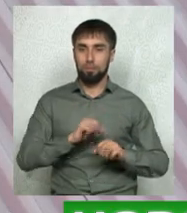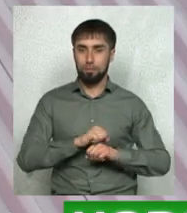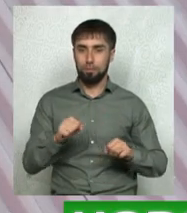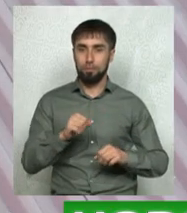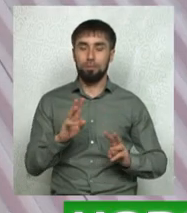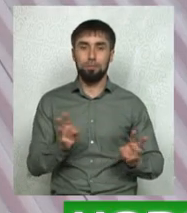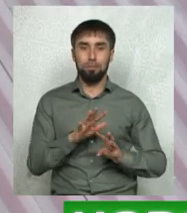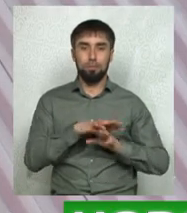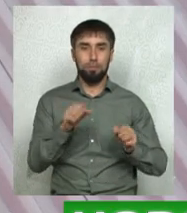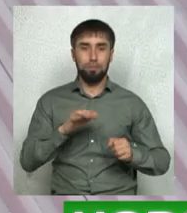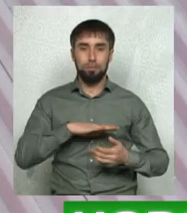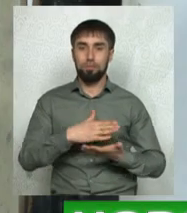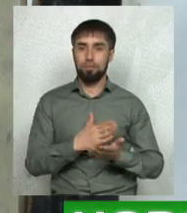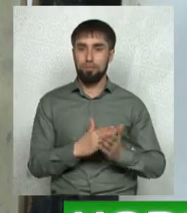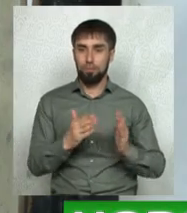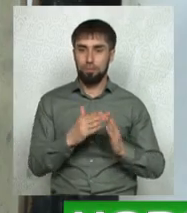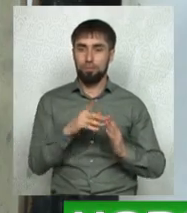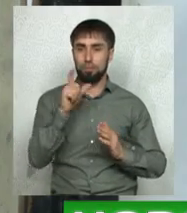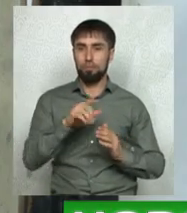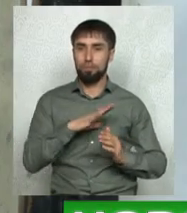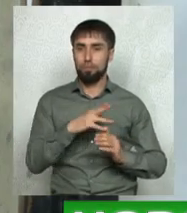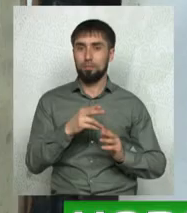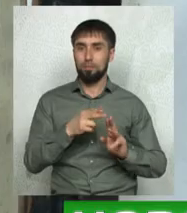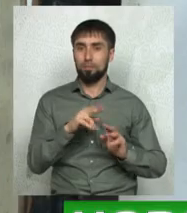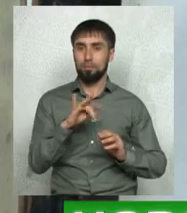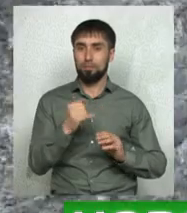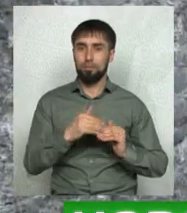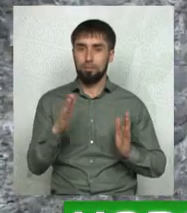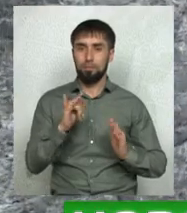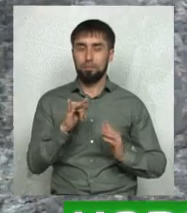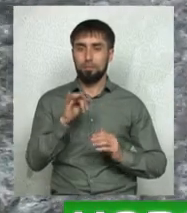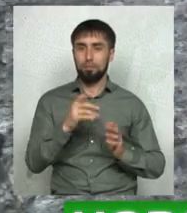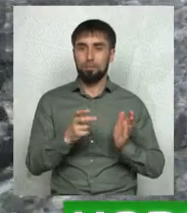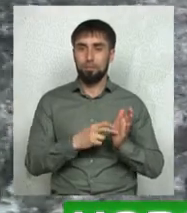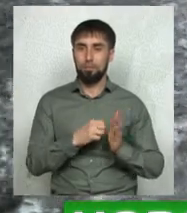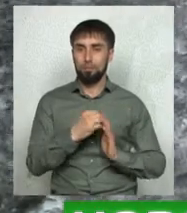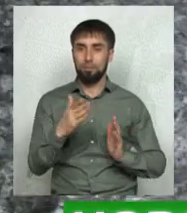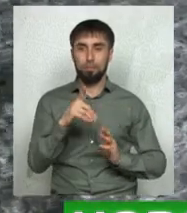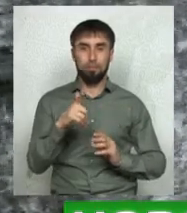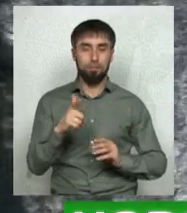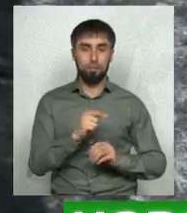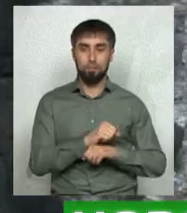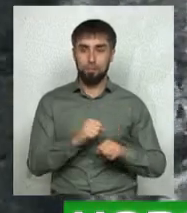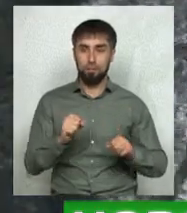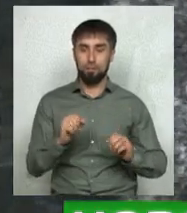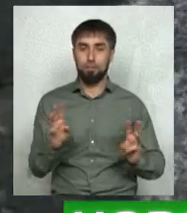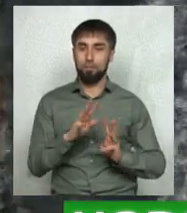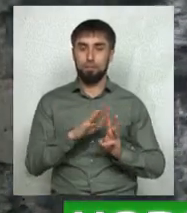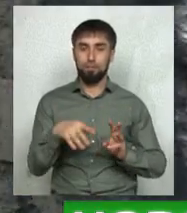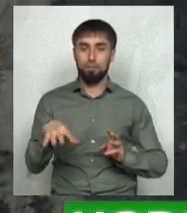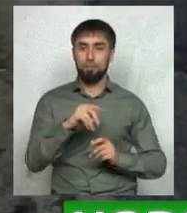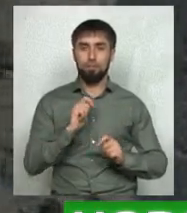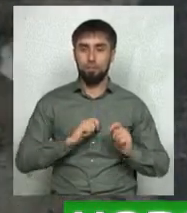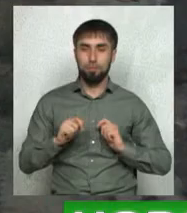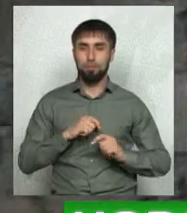Пожар охватил только часть дома. Где-то обрушилась кровля и выбиты стекла. Хлопок газа и последующее возгорание уничтожили почти все